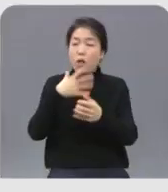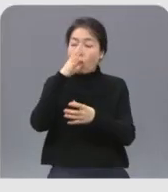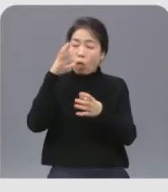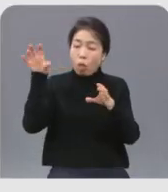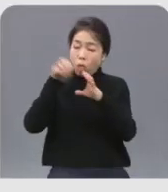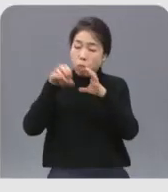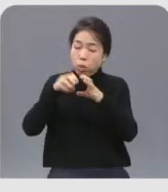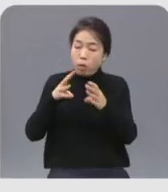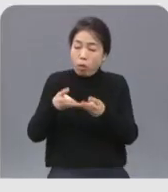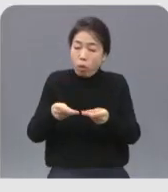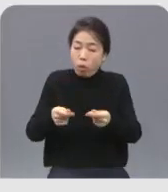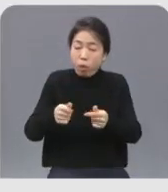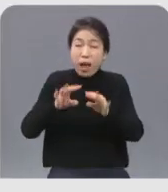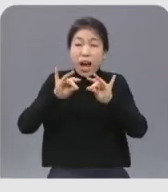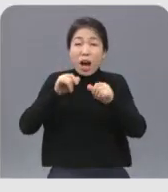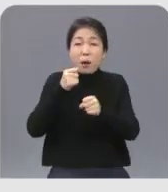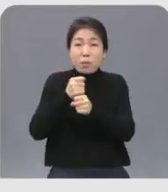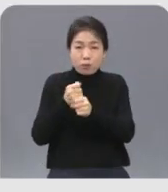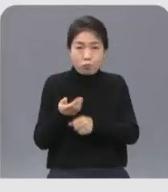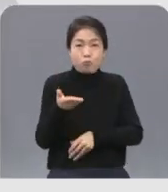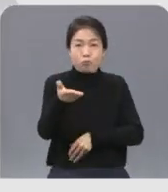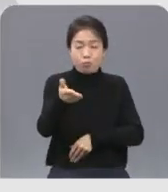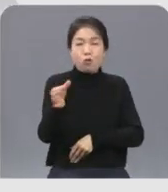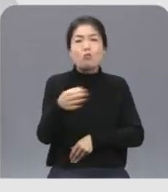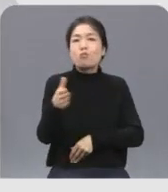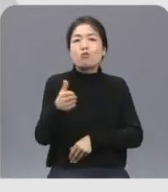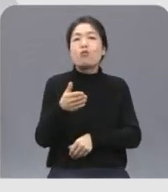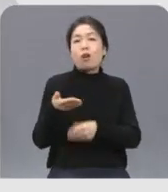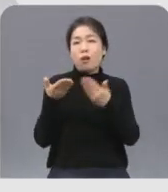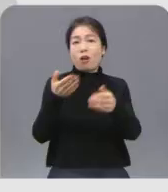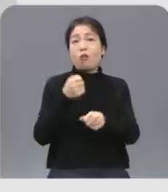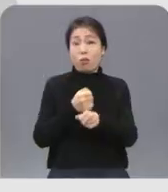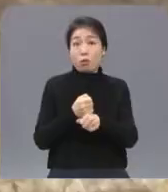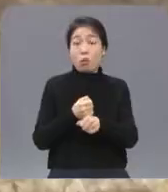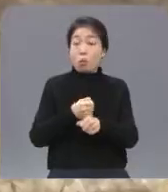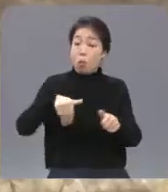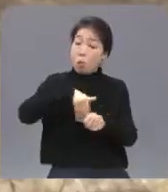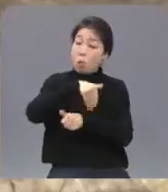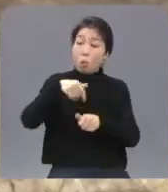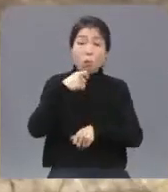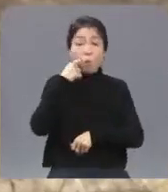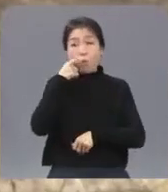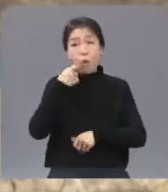있습니다 반응이 좋아 참여 농가도 꾸준히 늘고 있습니다